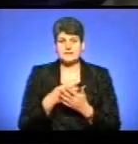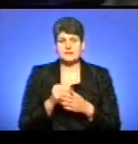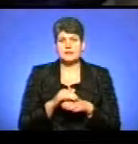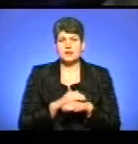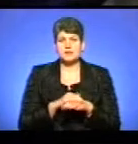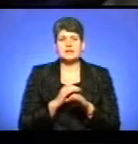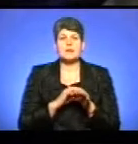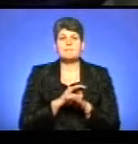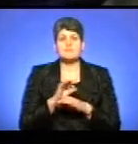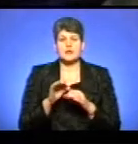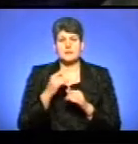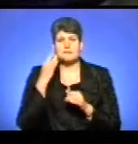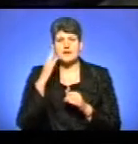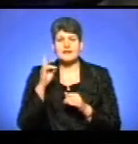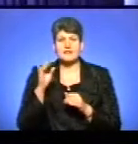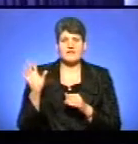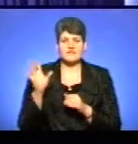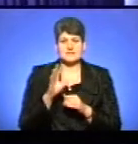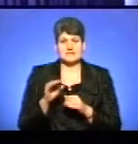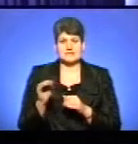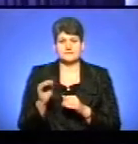благодійний проєкт «Мрія на всіх».